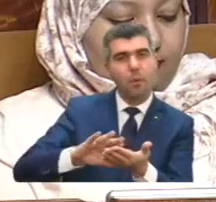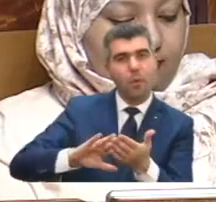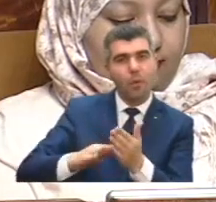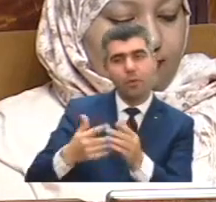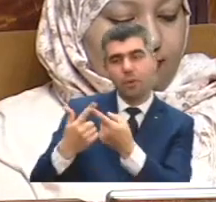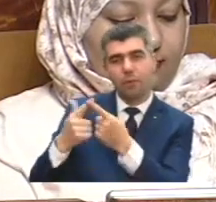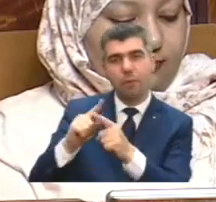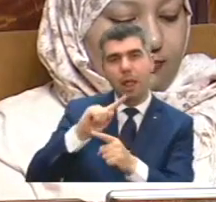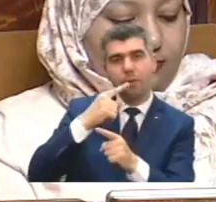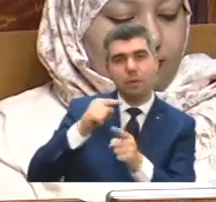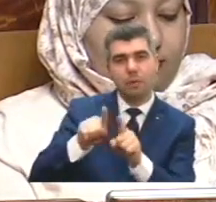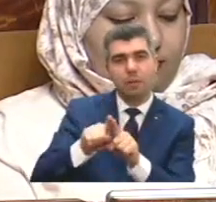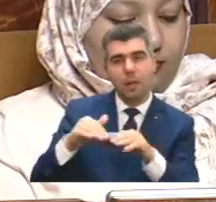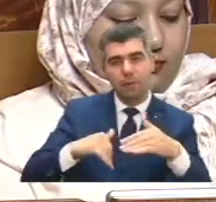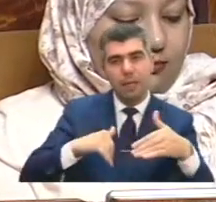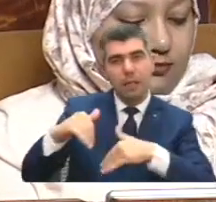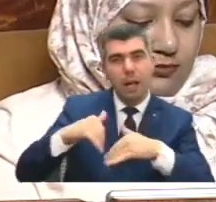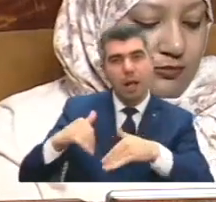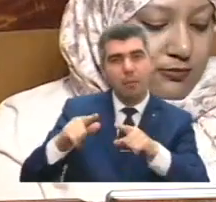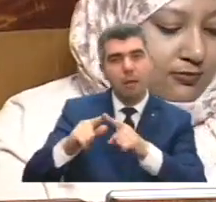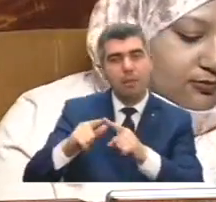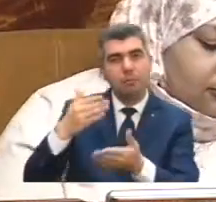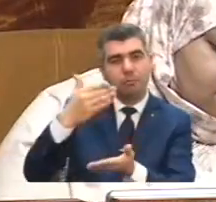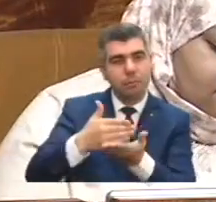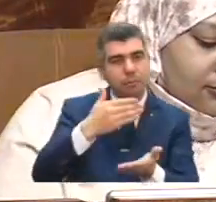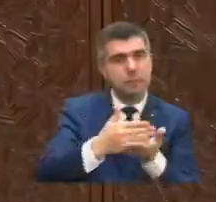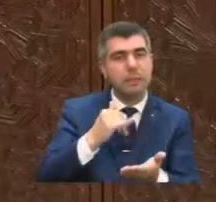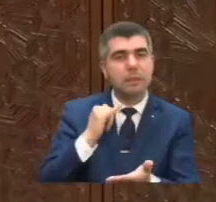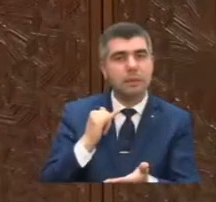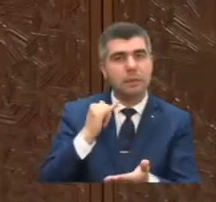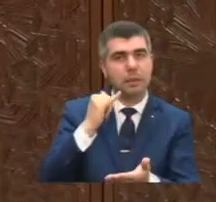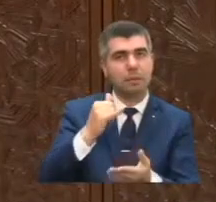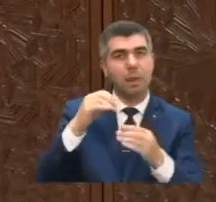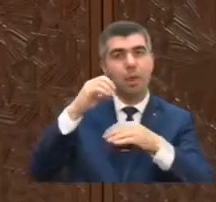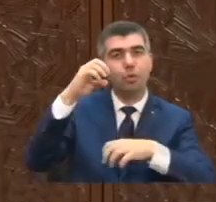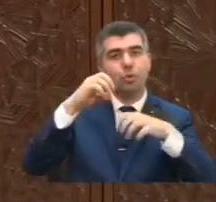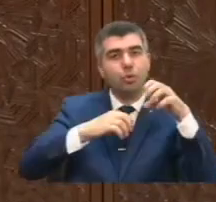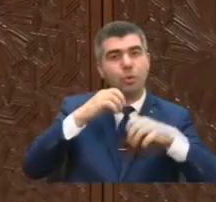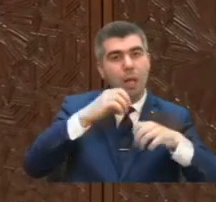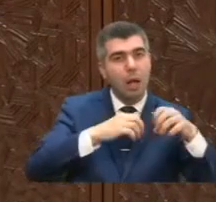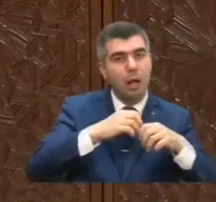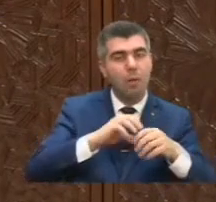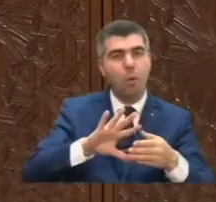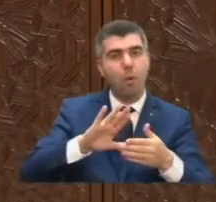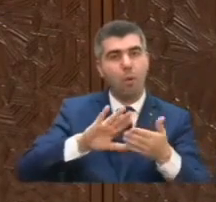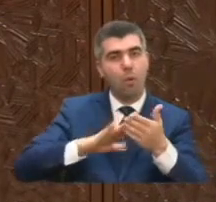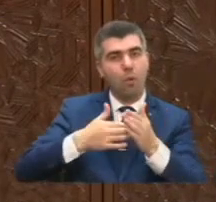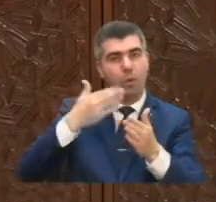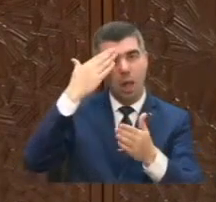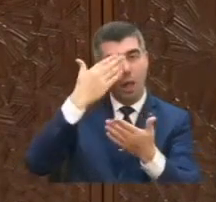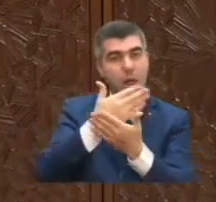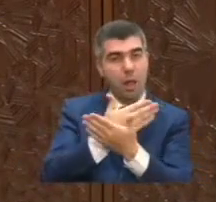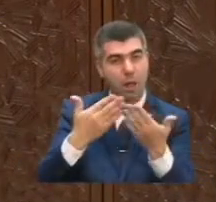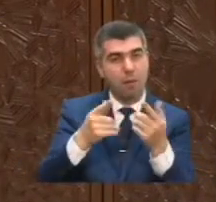الطرق المؤديه اليها تعرف انقطاعات متكرره خاصه في فصل الشتاء. وكلنا نعرف ان تيزين تيشكا